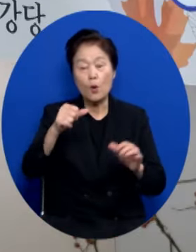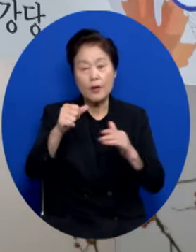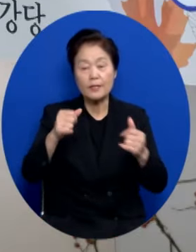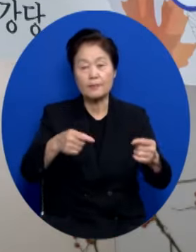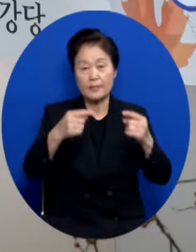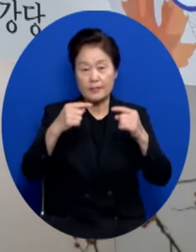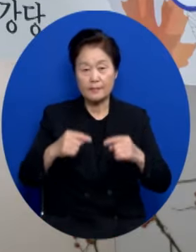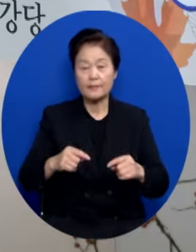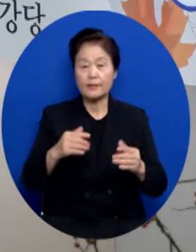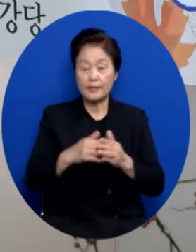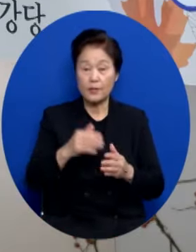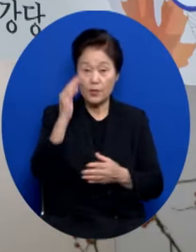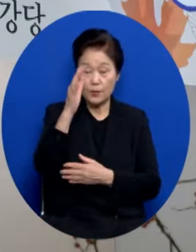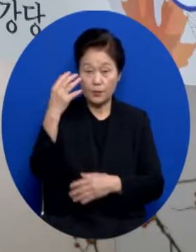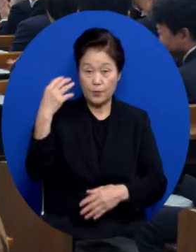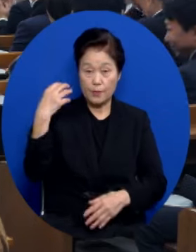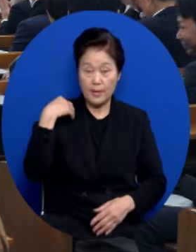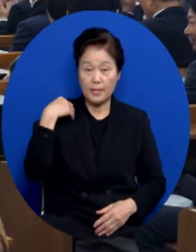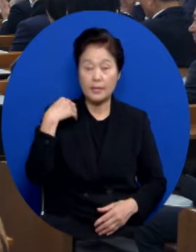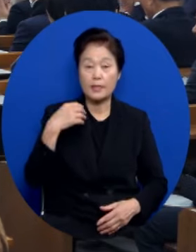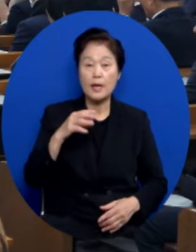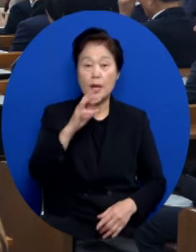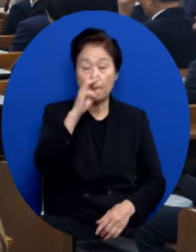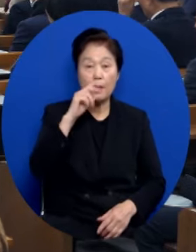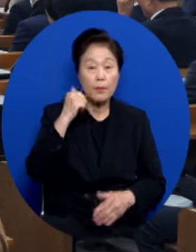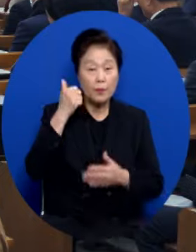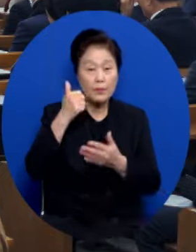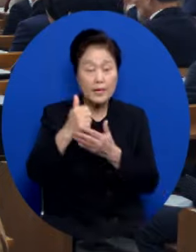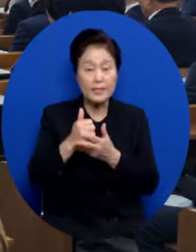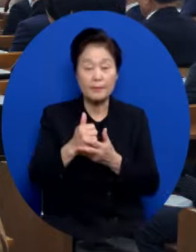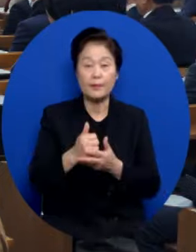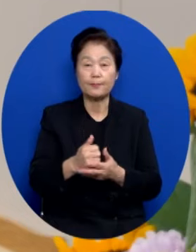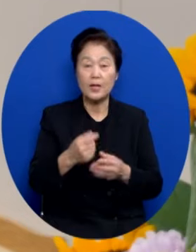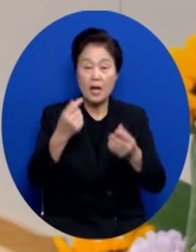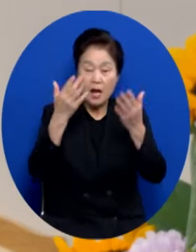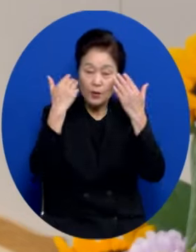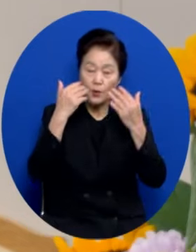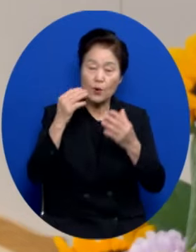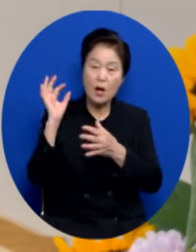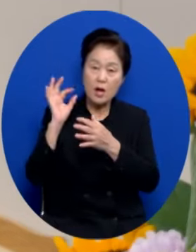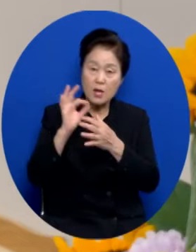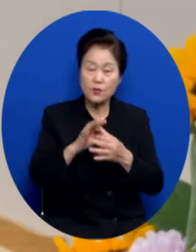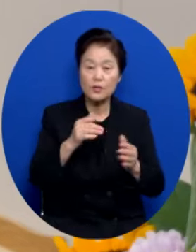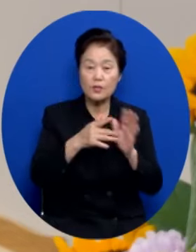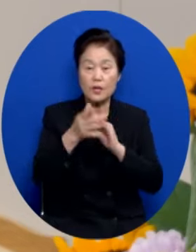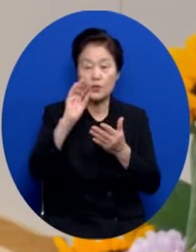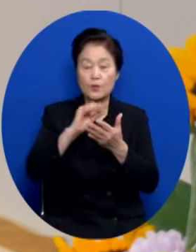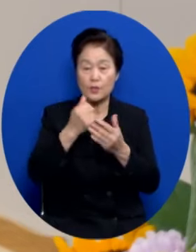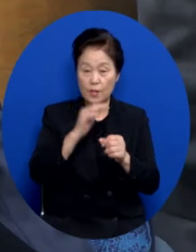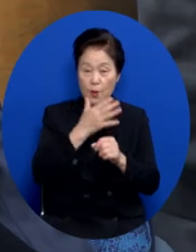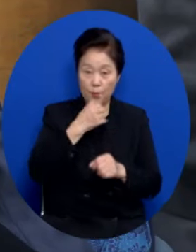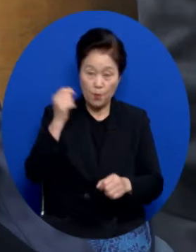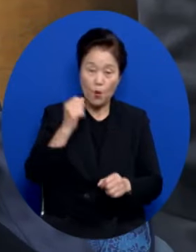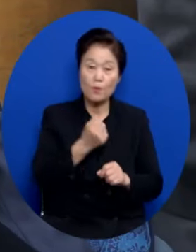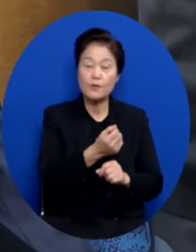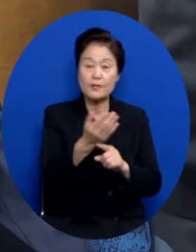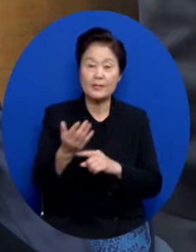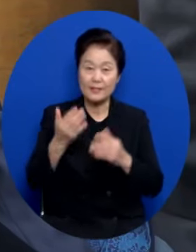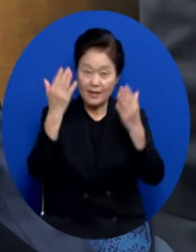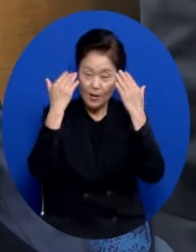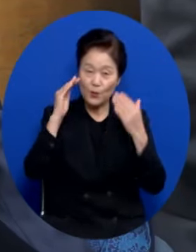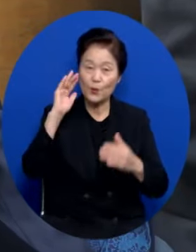참석했습니다. 설교를 전한 명예교수 박충욱 목사는 대신대가 앞으로도 계속해서 예수 그리스도의 복음을 전하는 학교가